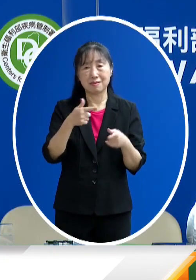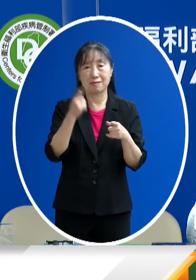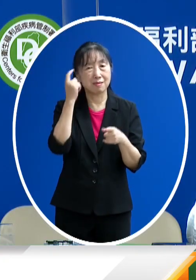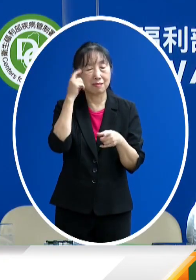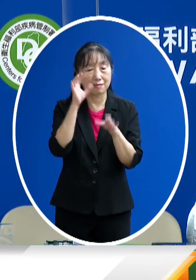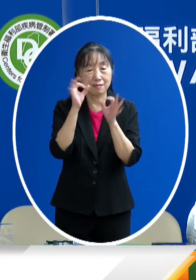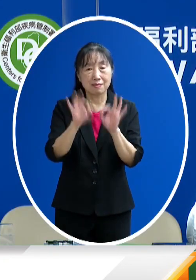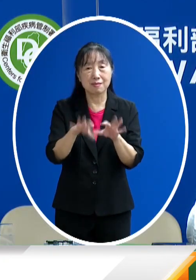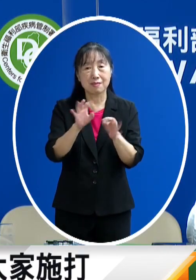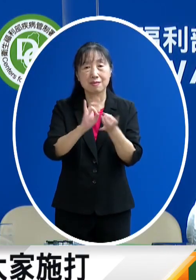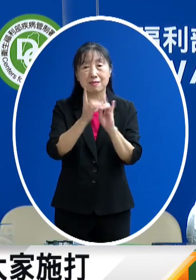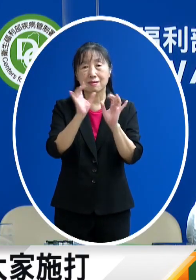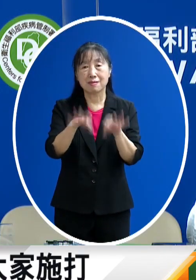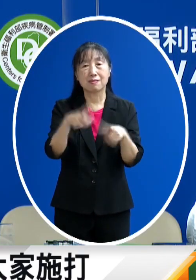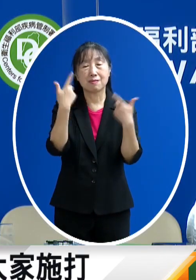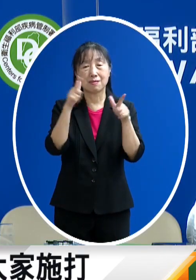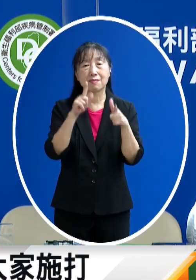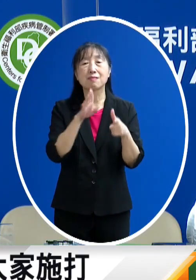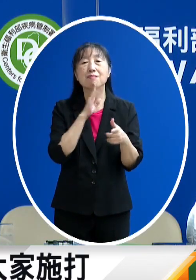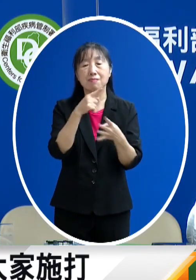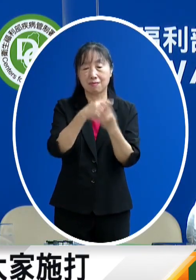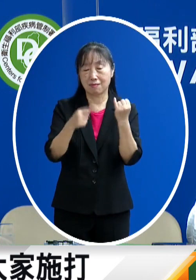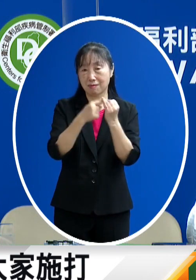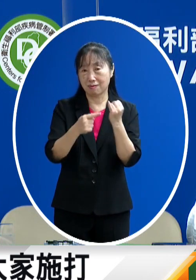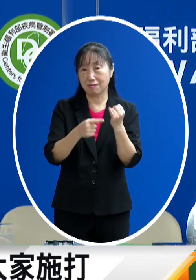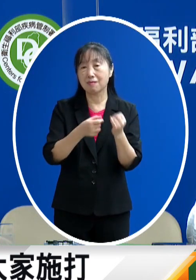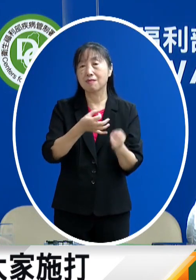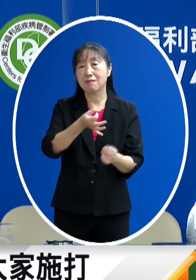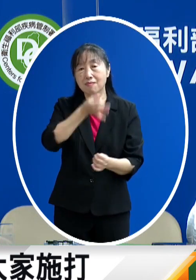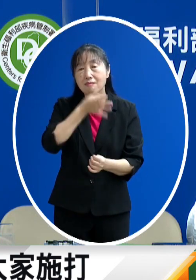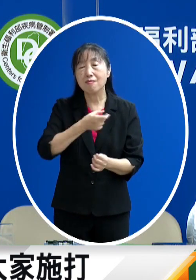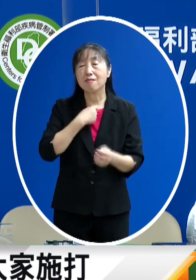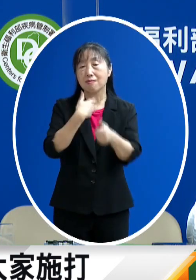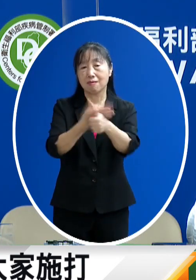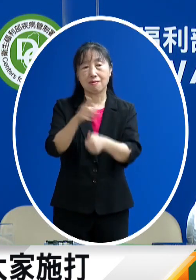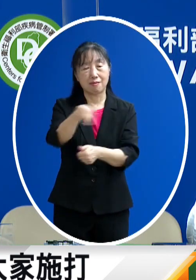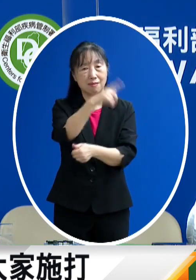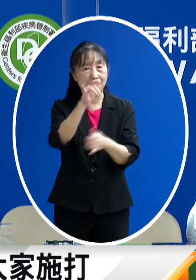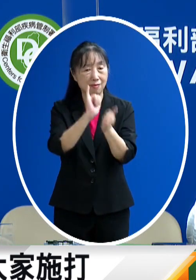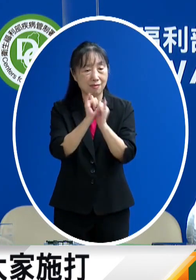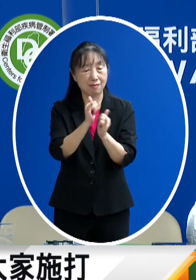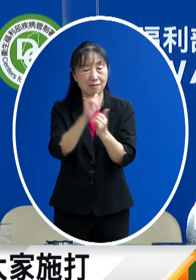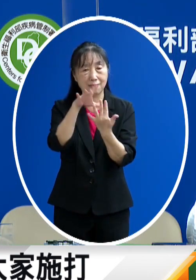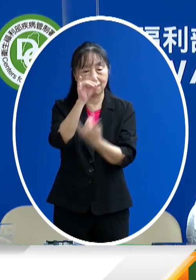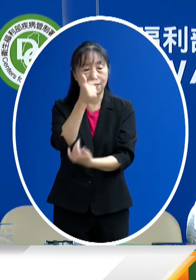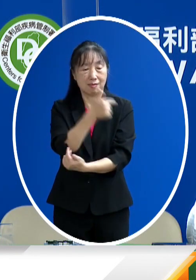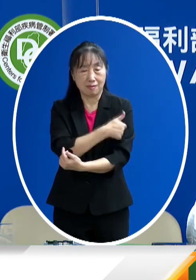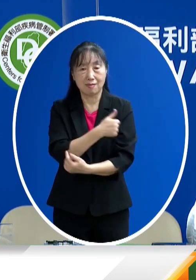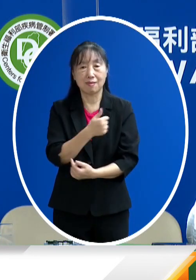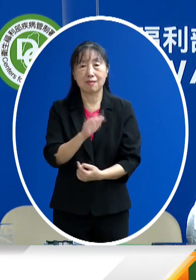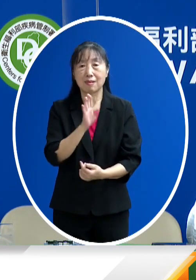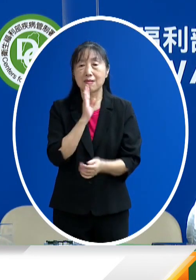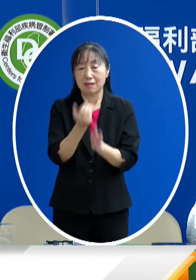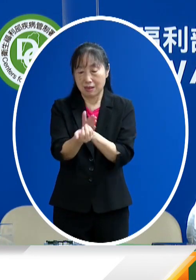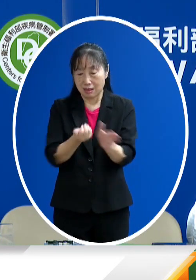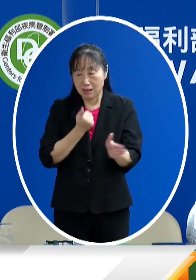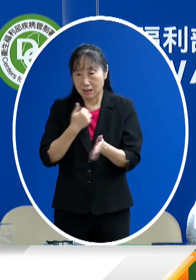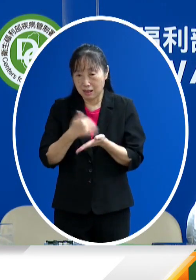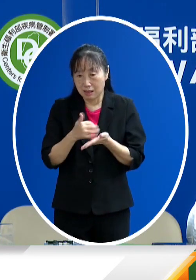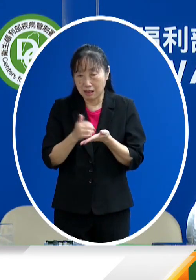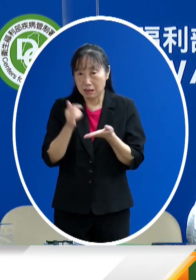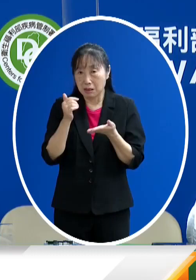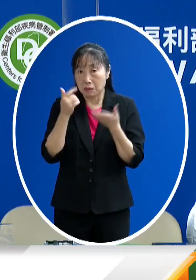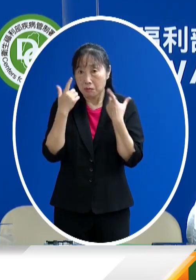公帑，只是要提供足量，那足量的疫苗给大家施打，但是没有办法计算到非常精